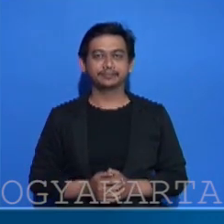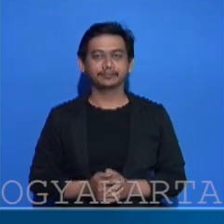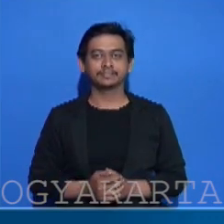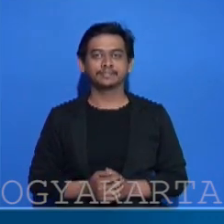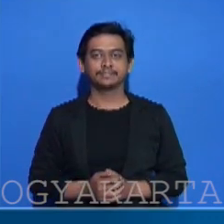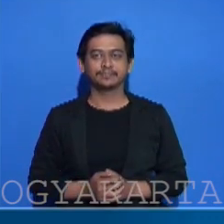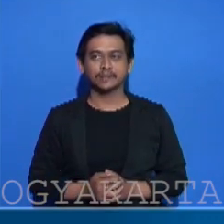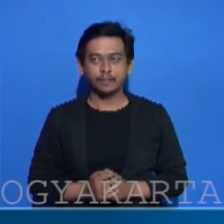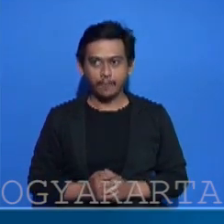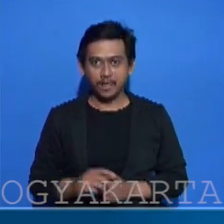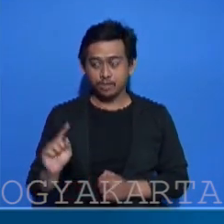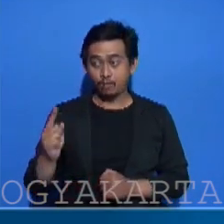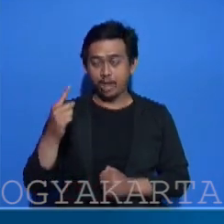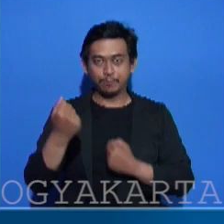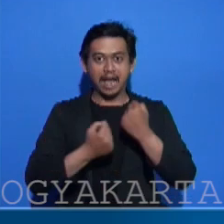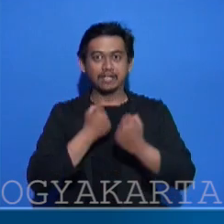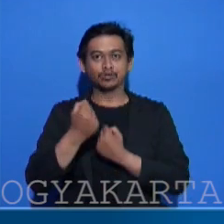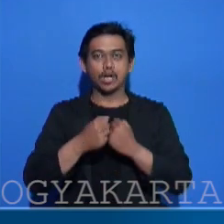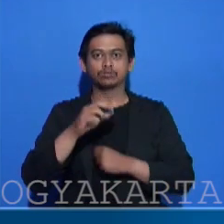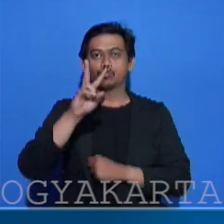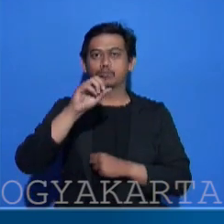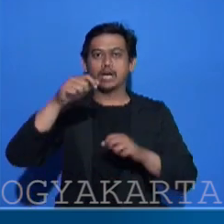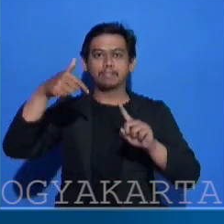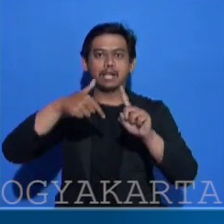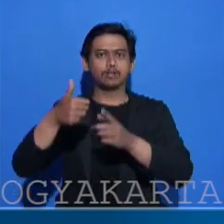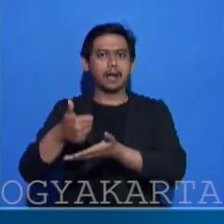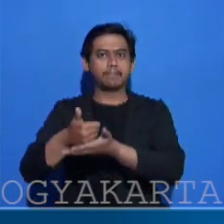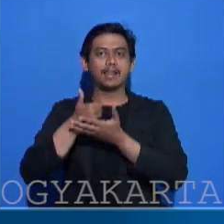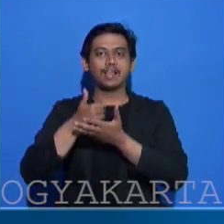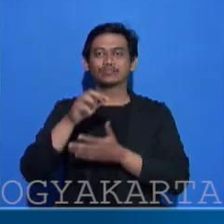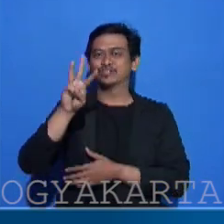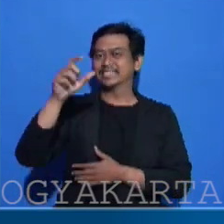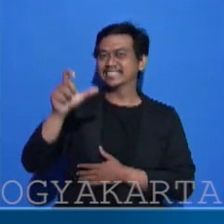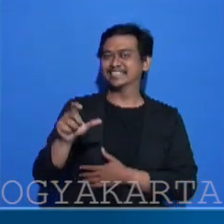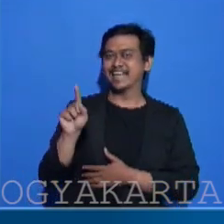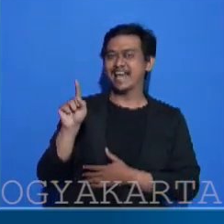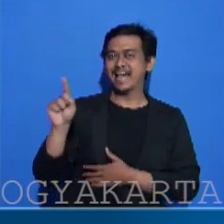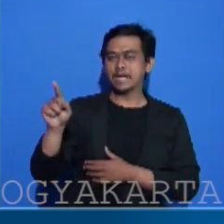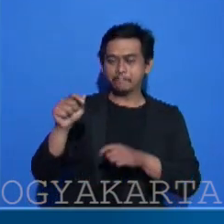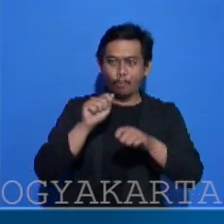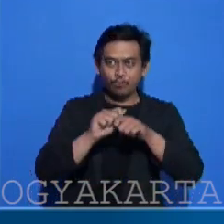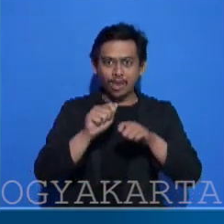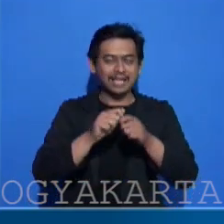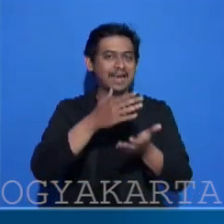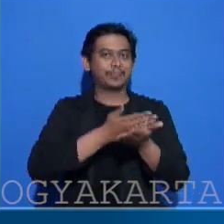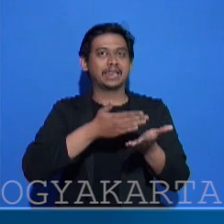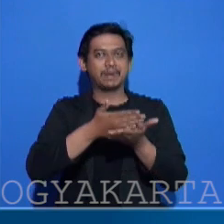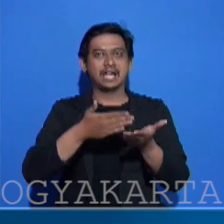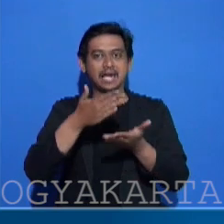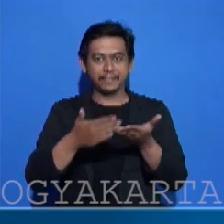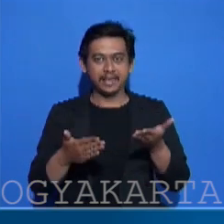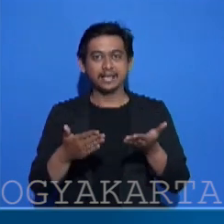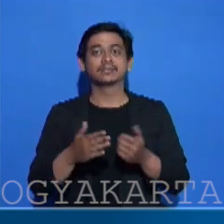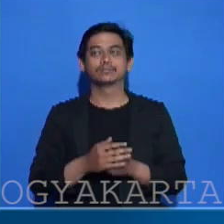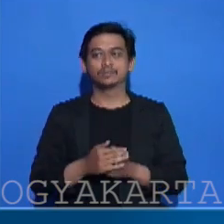memulai usaha sejak 2017 dengan dibantu 3 karyawan Kang Boni memulai memproduksi tempe di rumahnya di pedukuhan balong